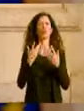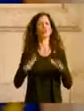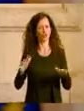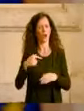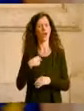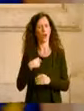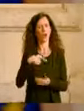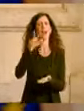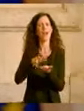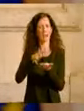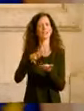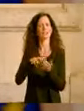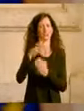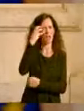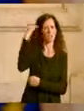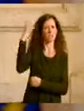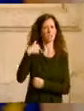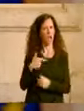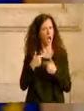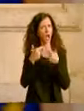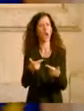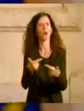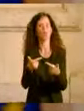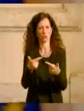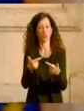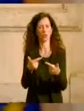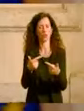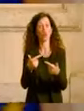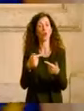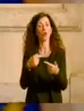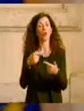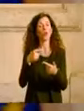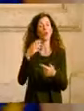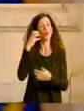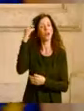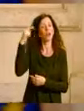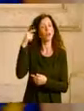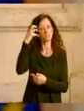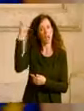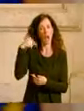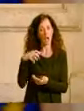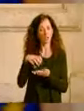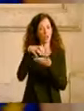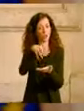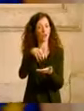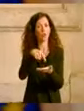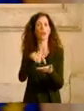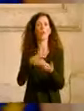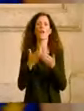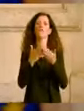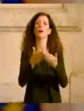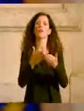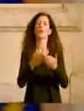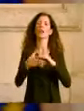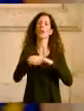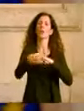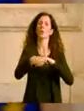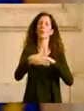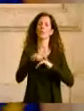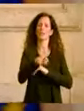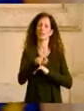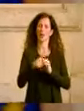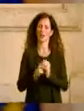cospicua garanzia dello Stato proprio per favorire l'erogazione di liquidità. Adesso, l'ho detto prima,